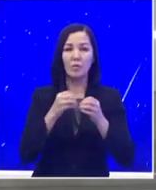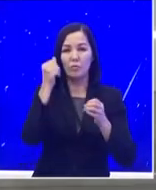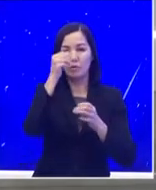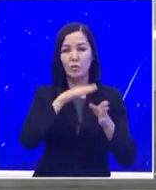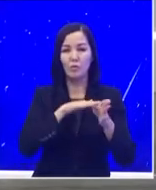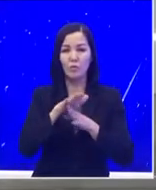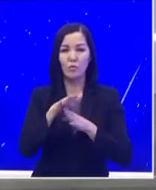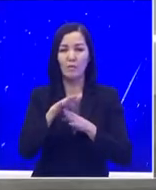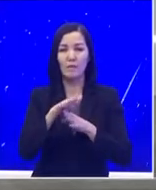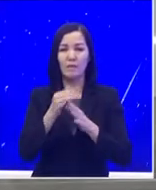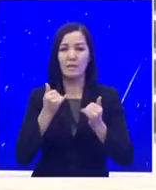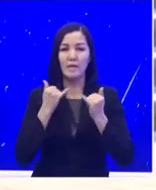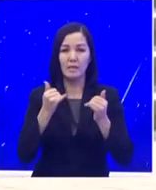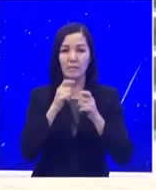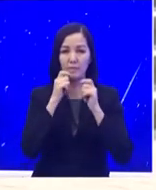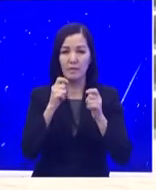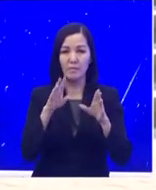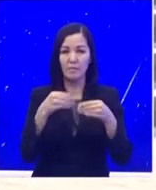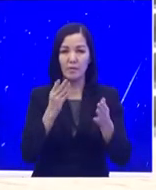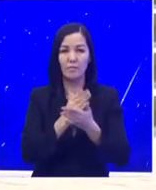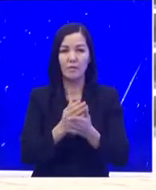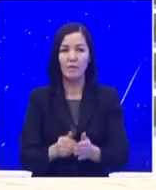толатындығынан да хабардар көрінеді.